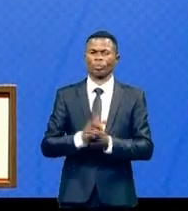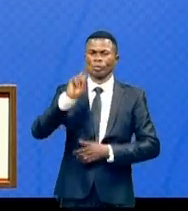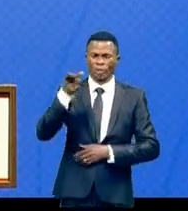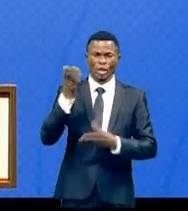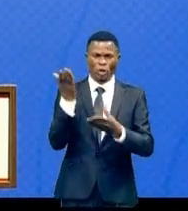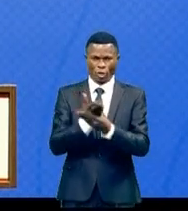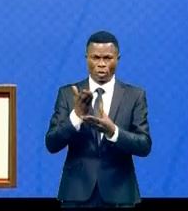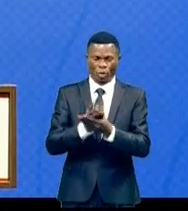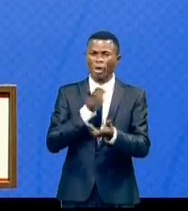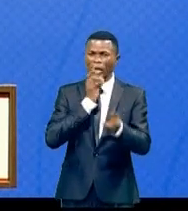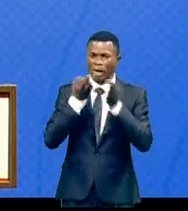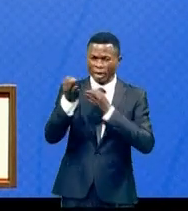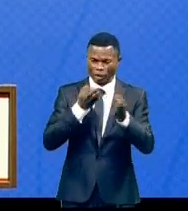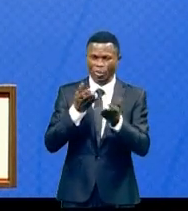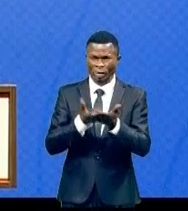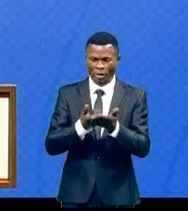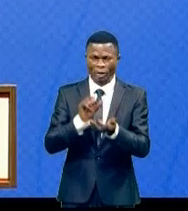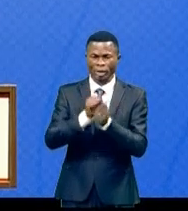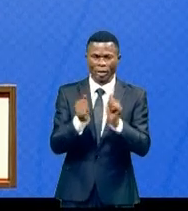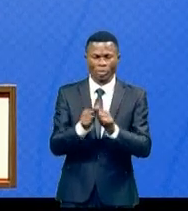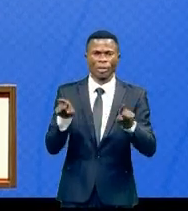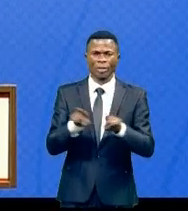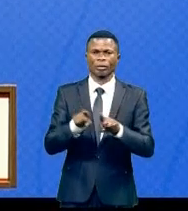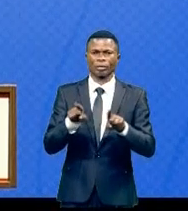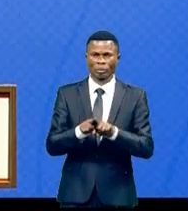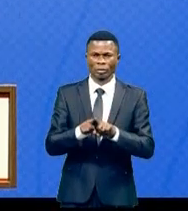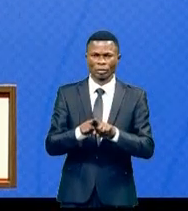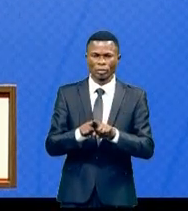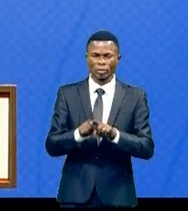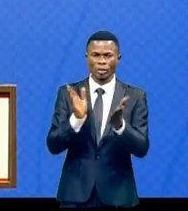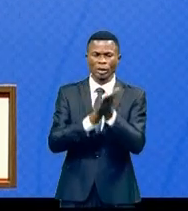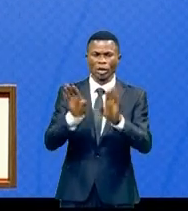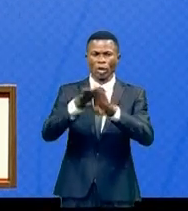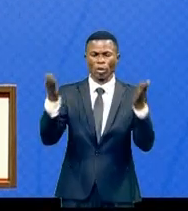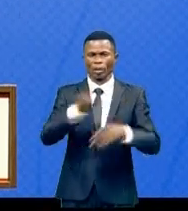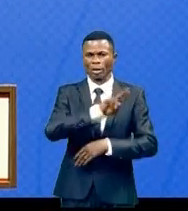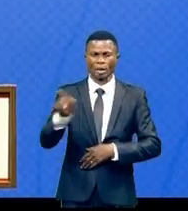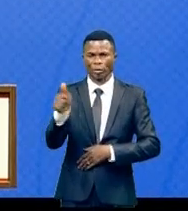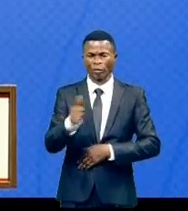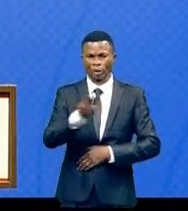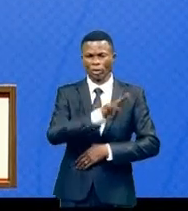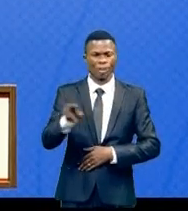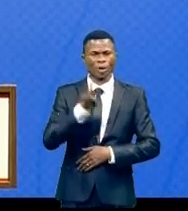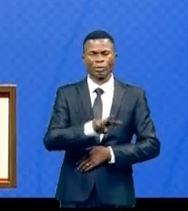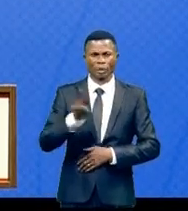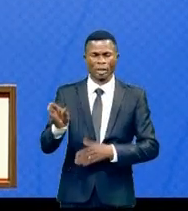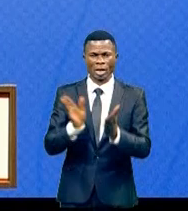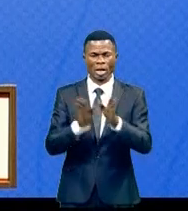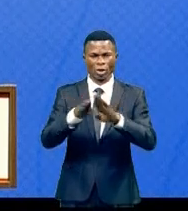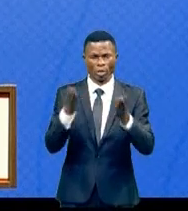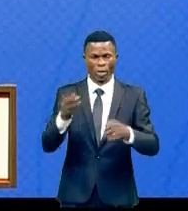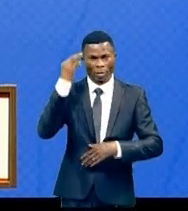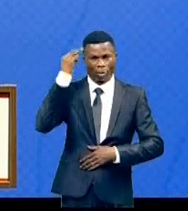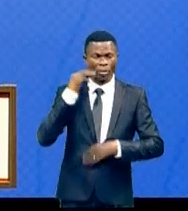Deuxième dossier abordé dans ces chapitres relatifs à la rentrée scolaire 2021-2022. Le ministre